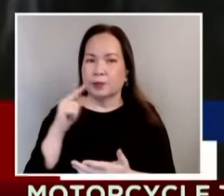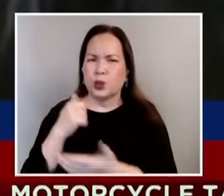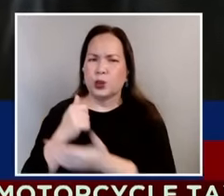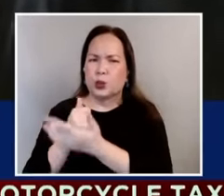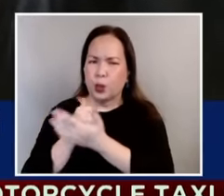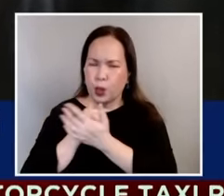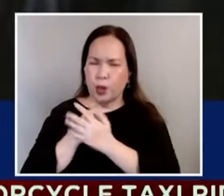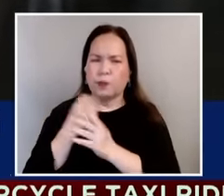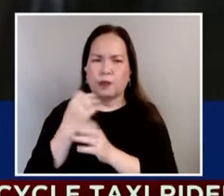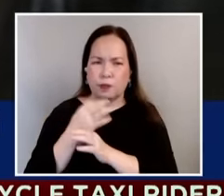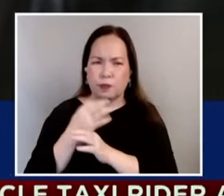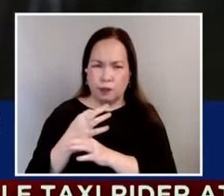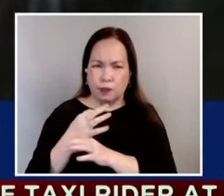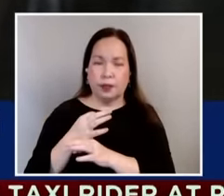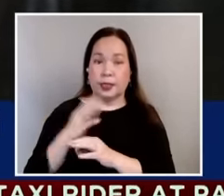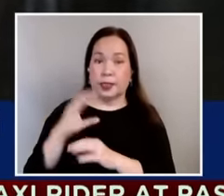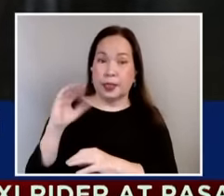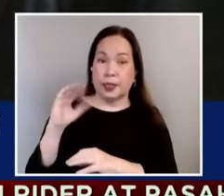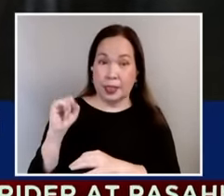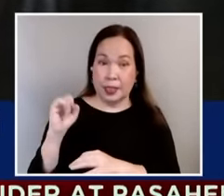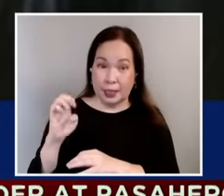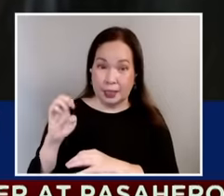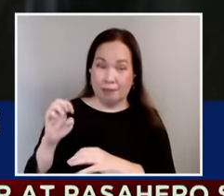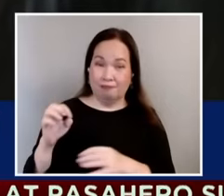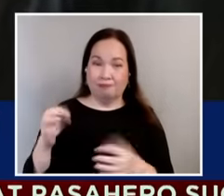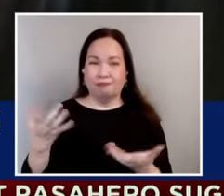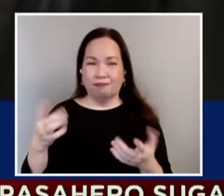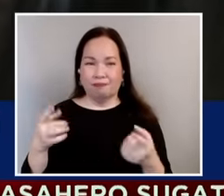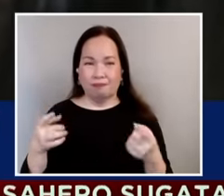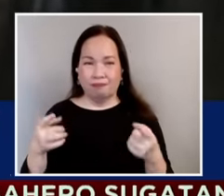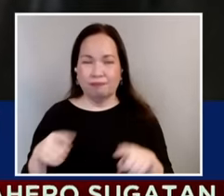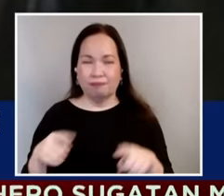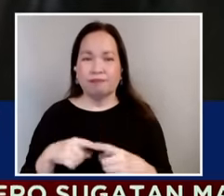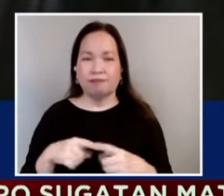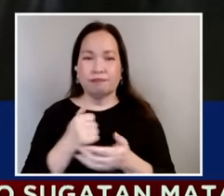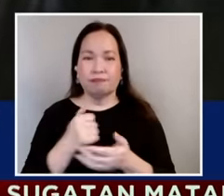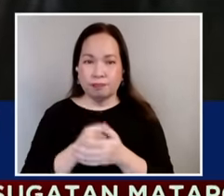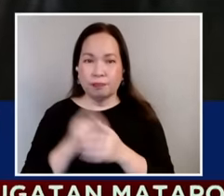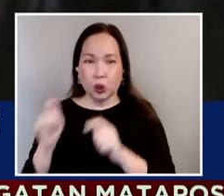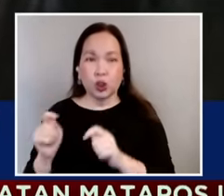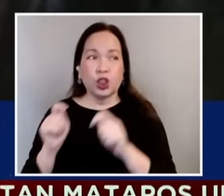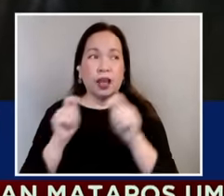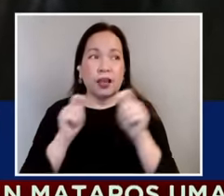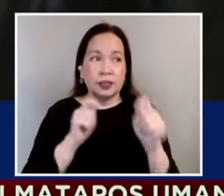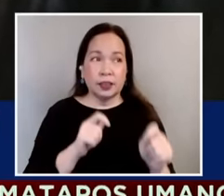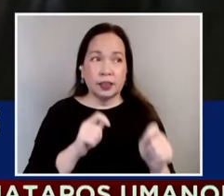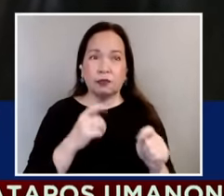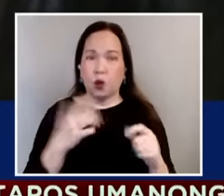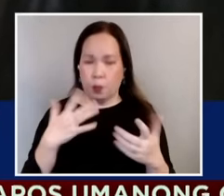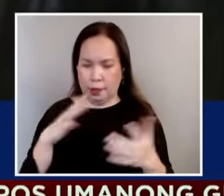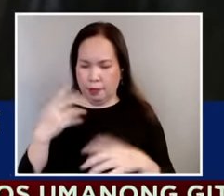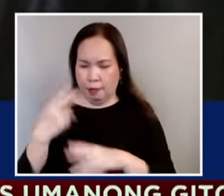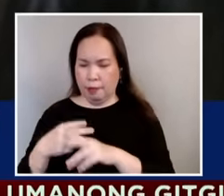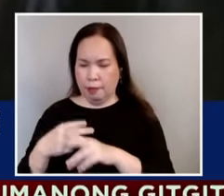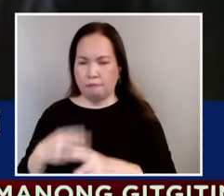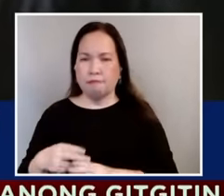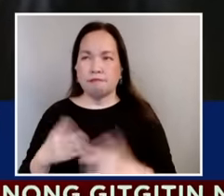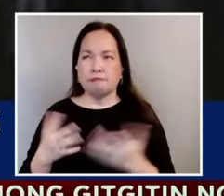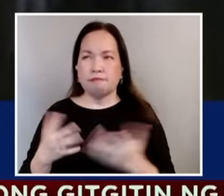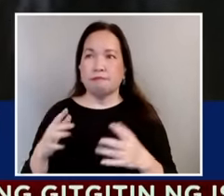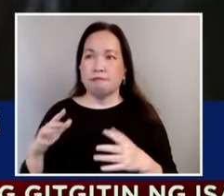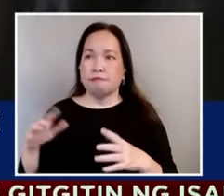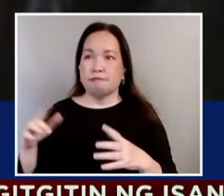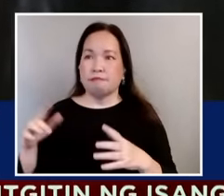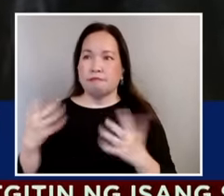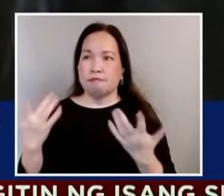kaso, tapos tutulungan niya akong yung ma-transfer yung mga title sa mga anak ko, tapos yung will ni